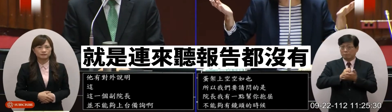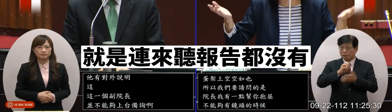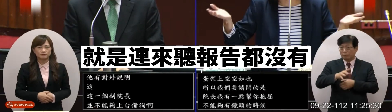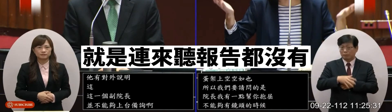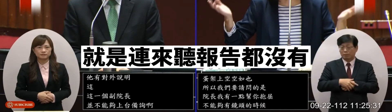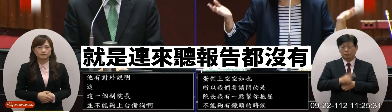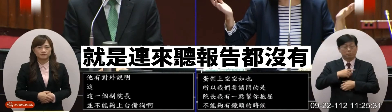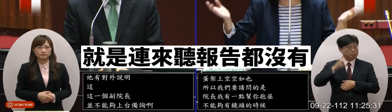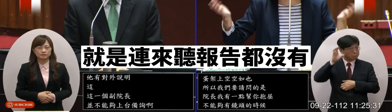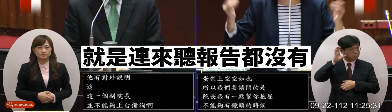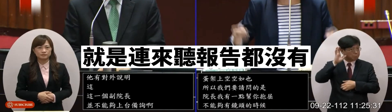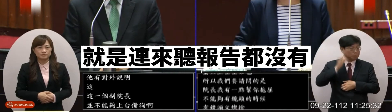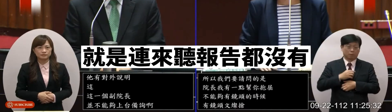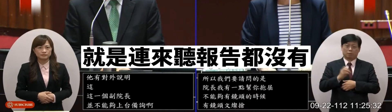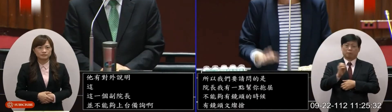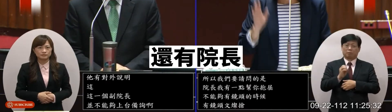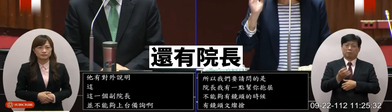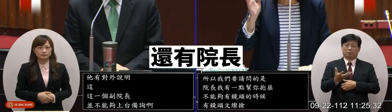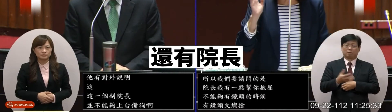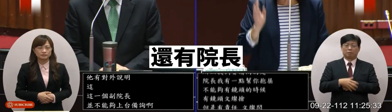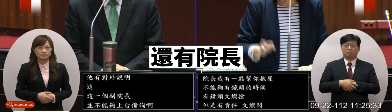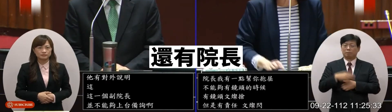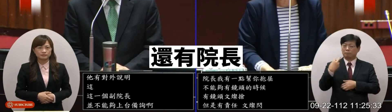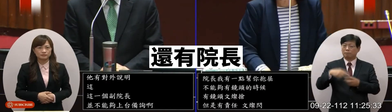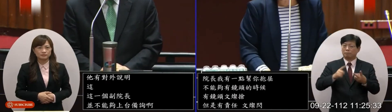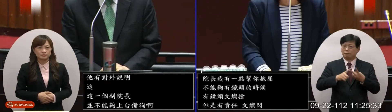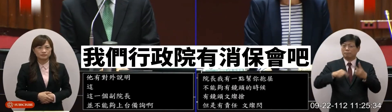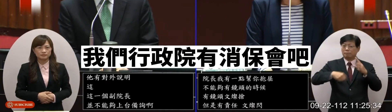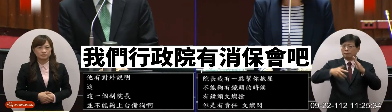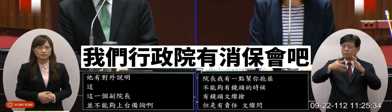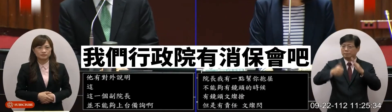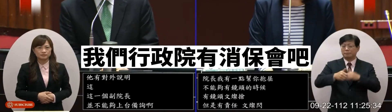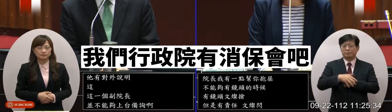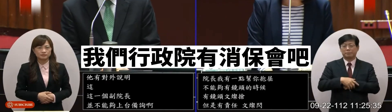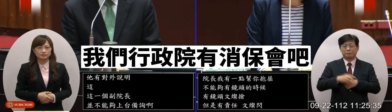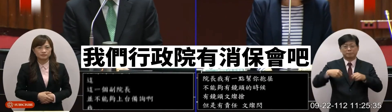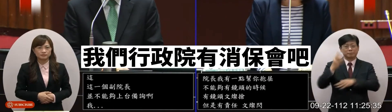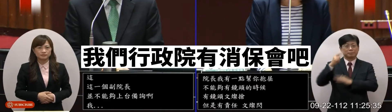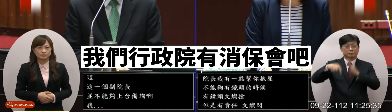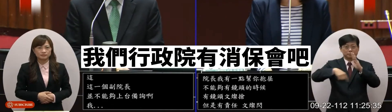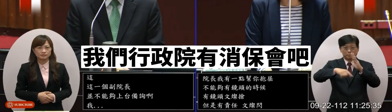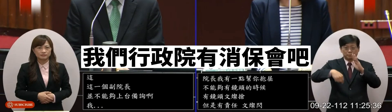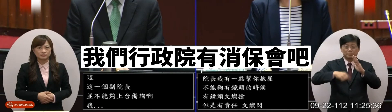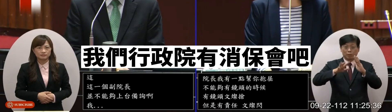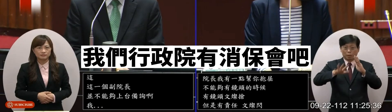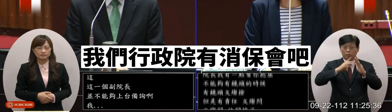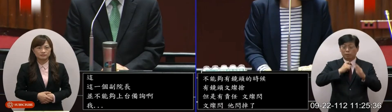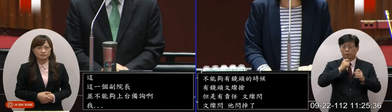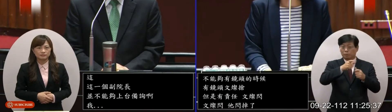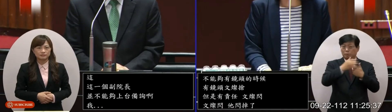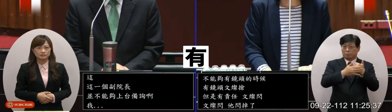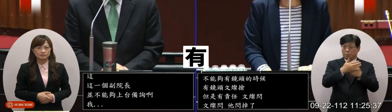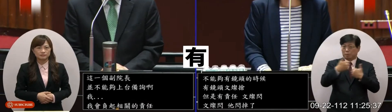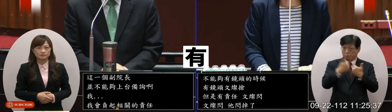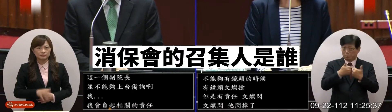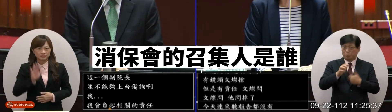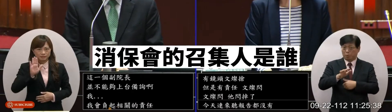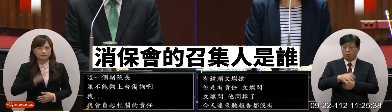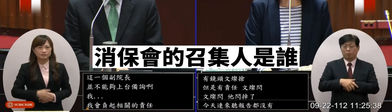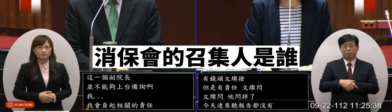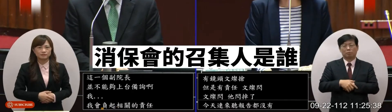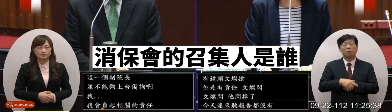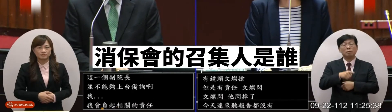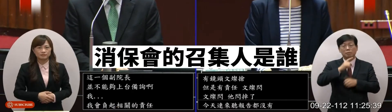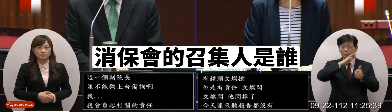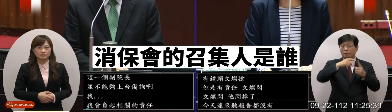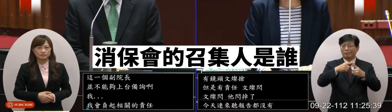是连来听报告都没有。还有院长，我们行政院有消保会吧？ 有。 消保